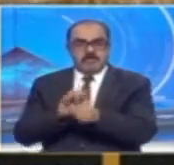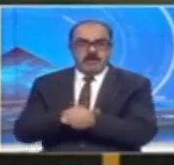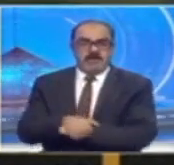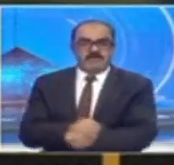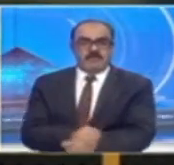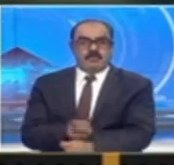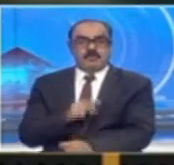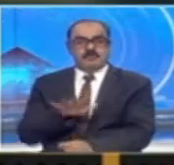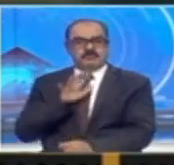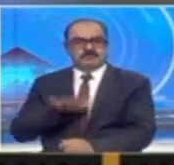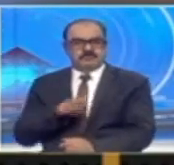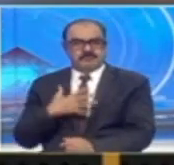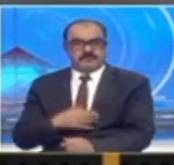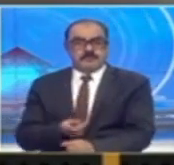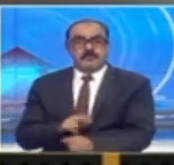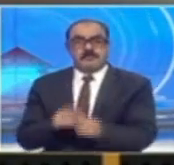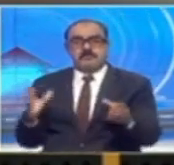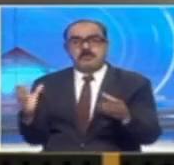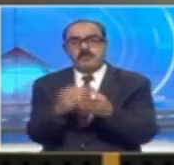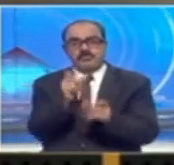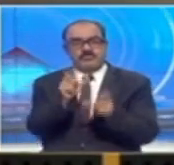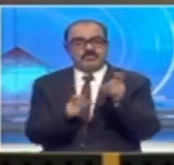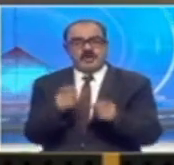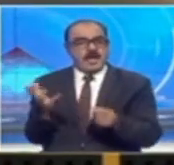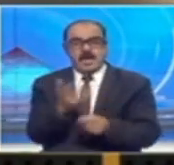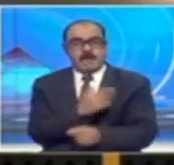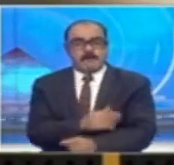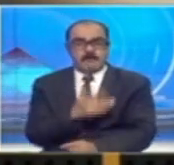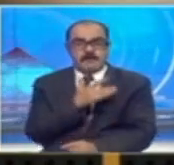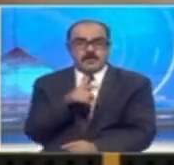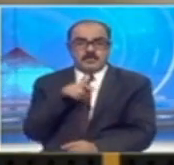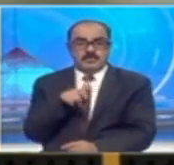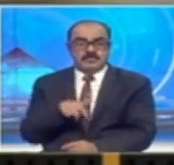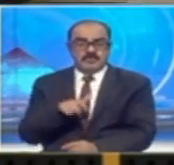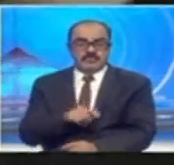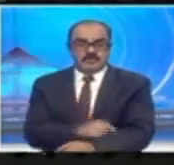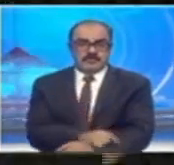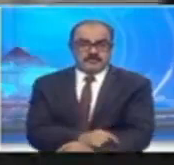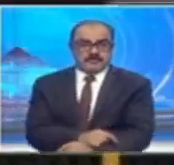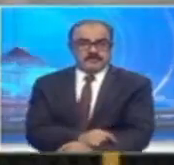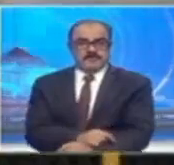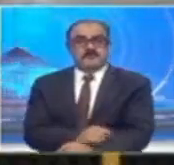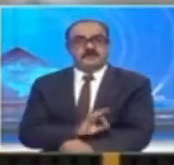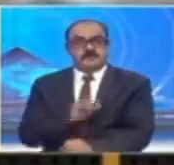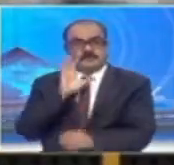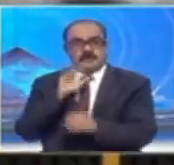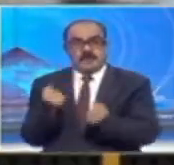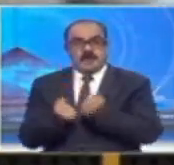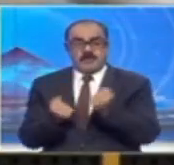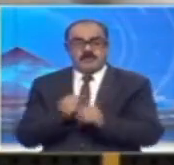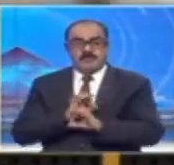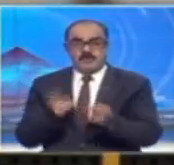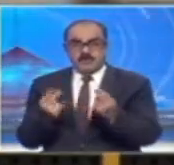بالإكراه وانتحال صفة، وضبط مرتكبوها بإجمالي 116 متهماً، وتم إعادة